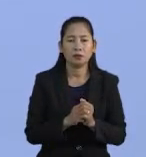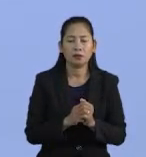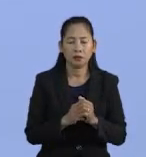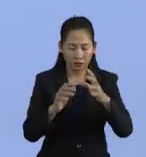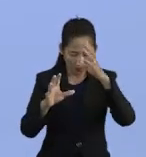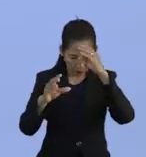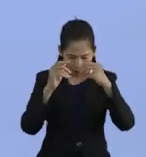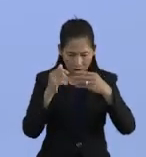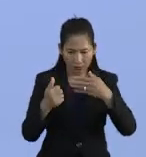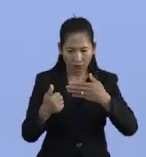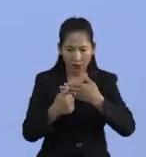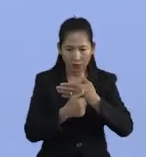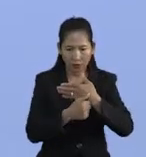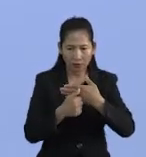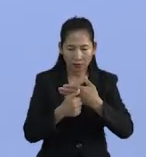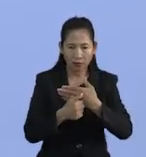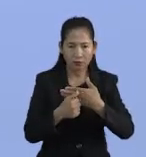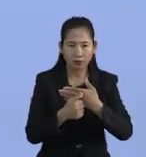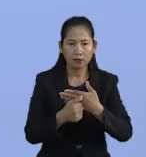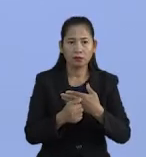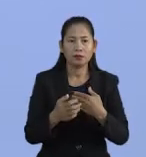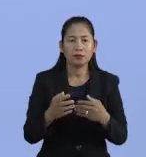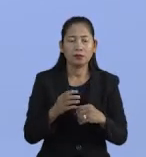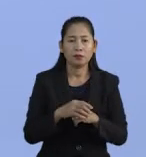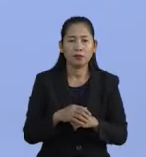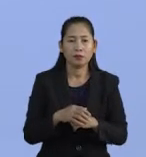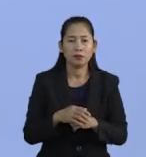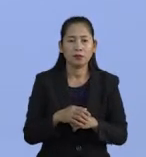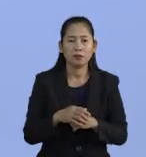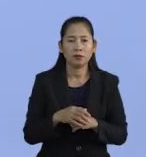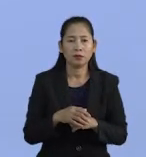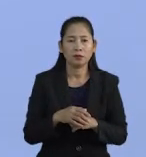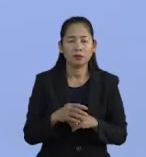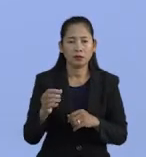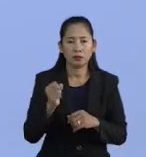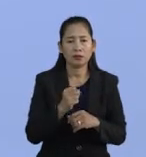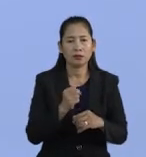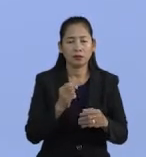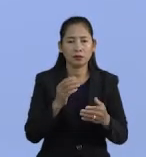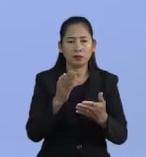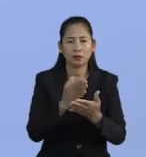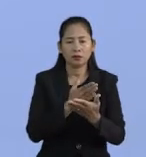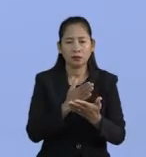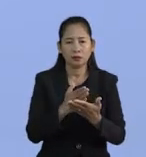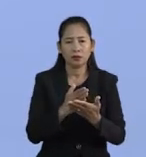dương sắc xa phi đầm lại bảo viên chứng dương do bị này cốt